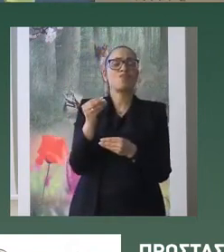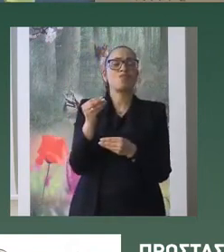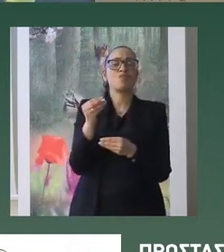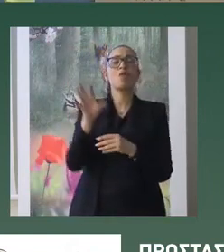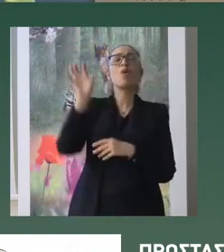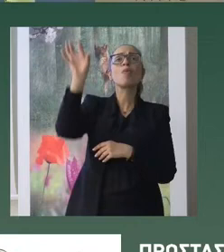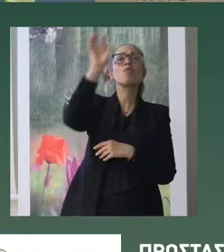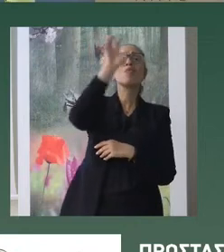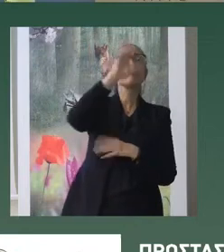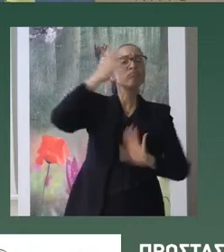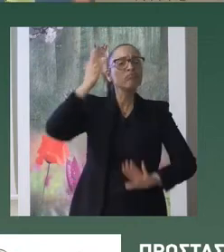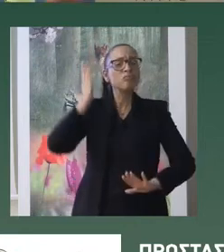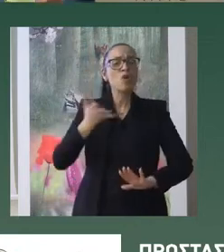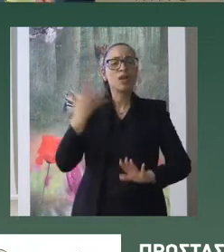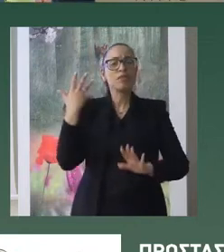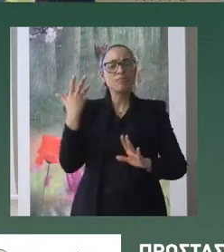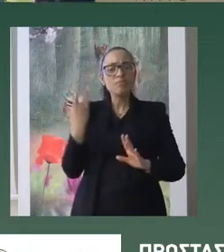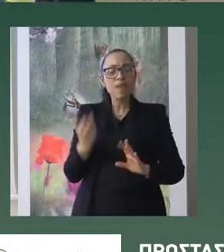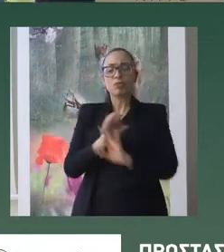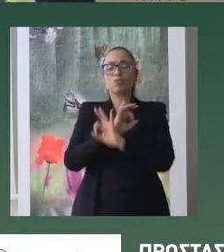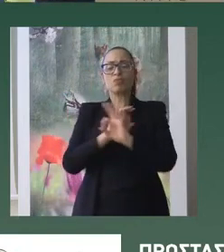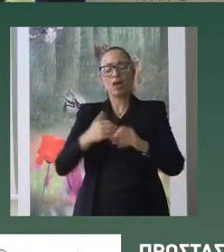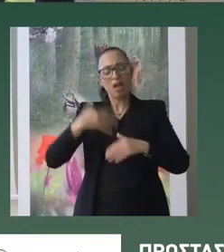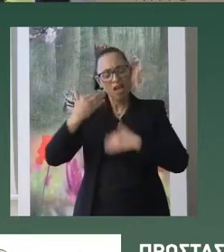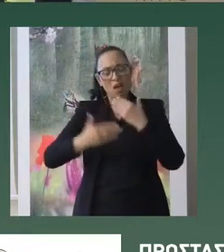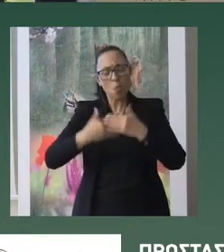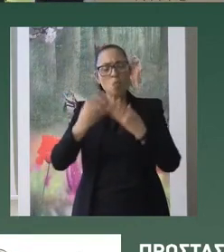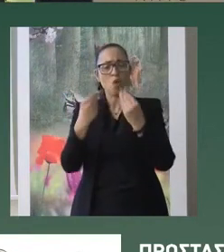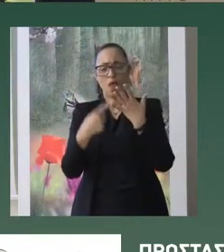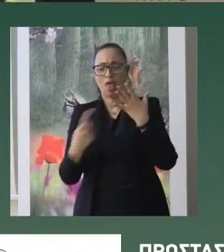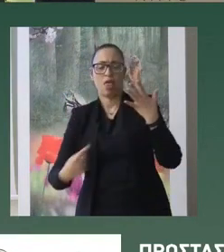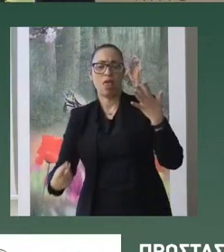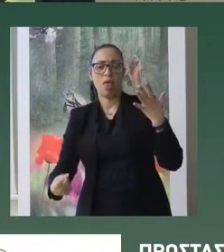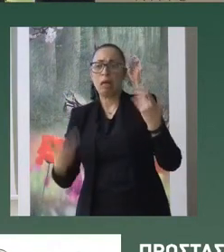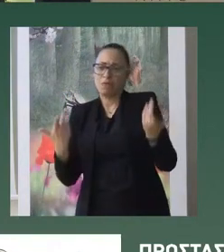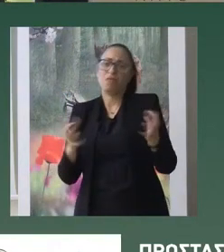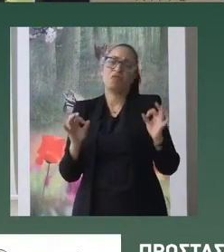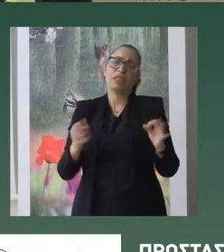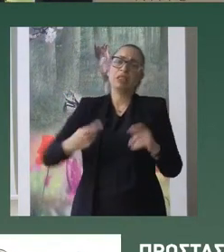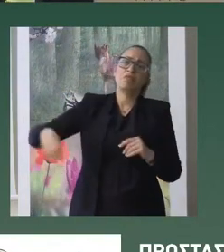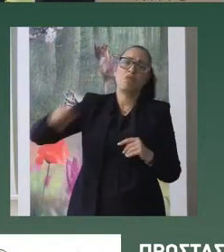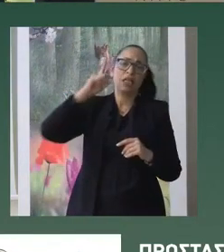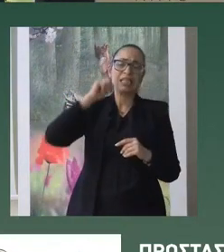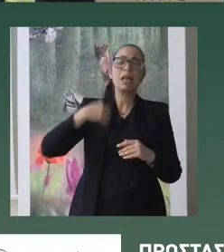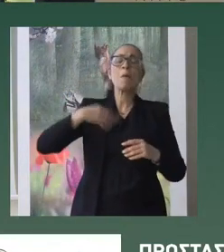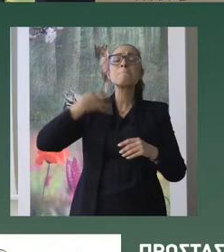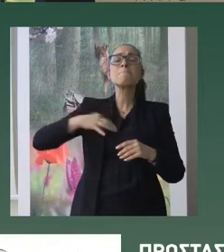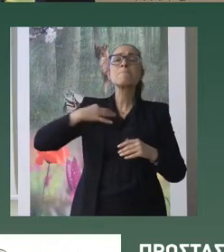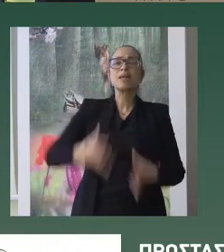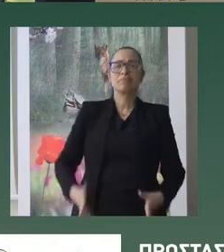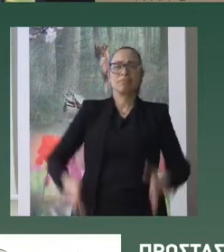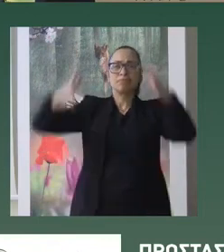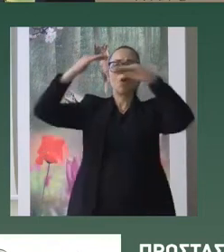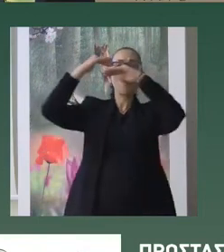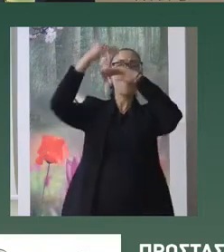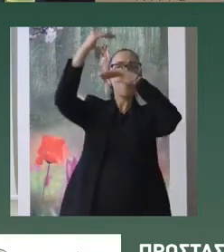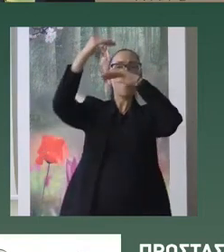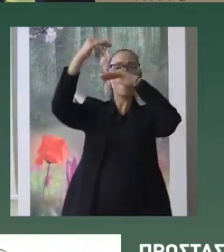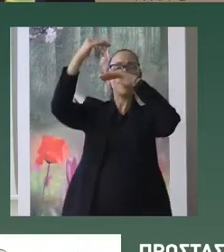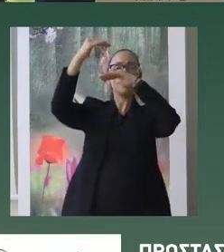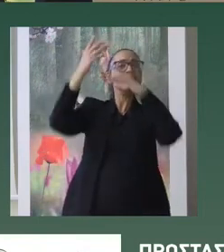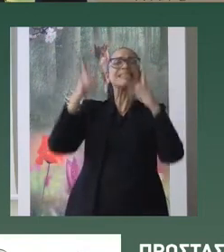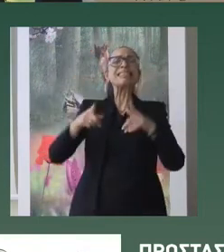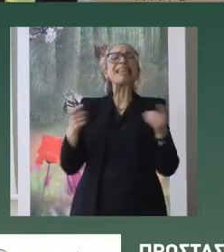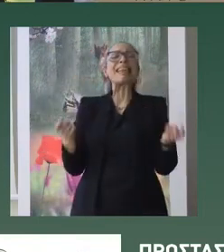περισσότερες περιοχές που μπορεί να έχεις εξάτμιση και ούτω καθεξής. Και βεβαίως αυτά τα ξέρετε, οι πράσινες οροφές, οι οποίες τι κάνουν, στην